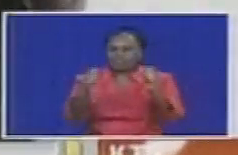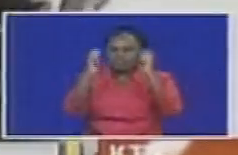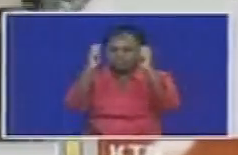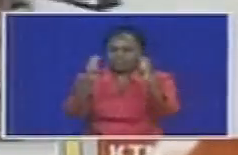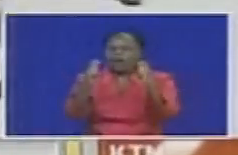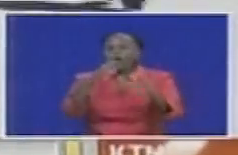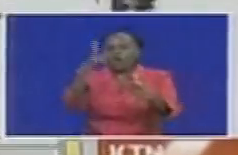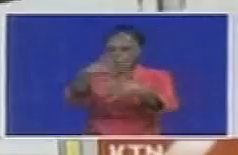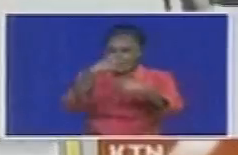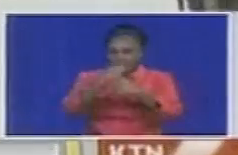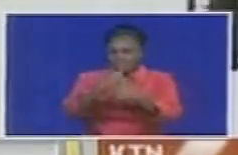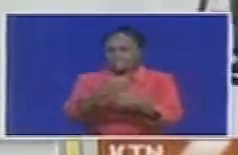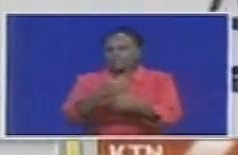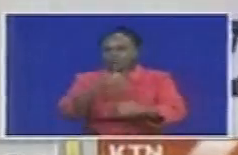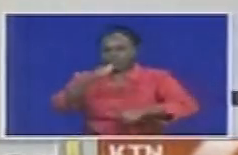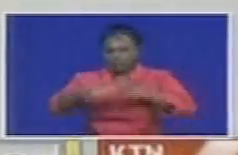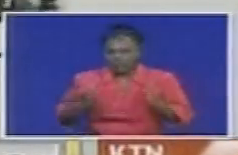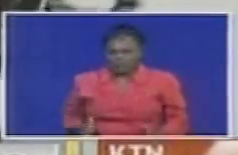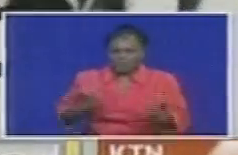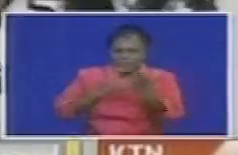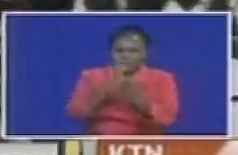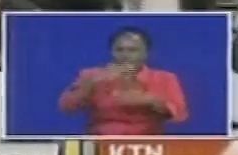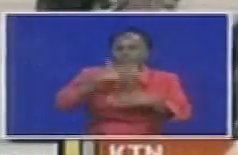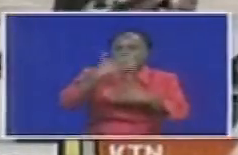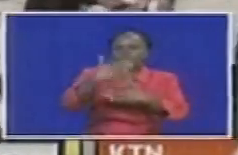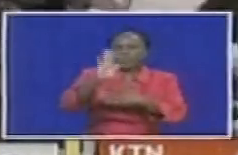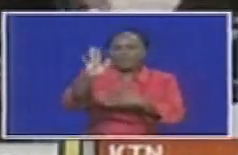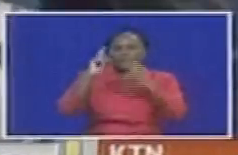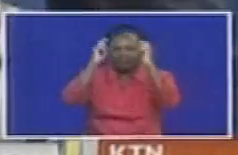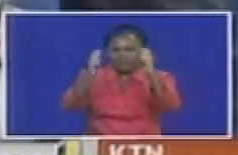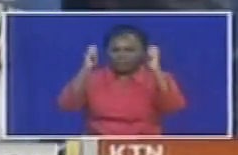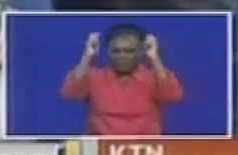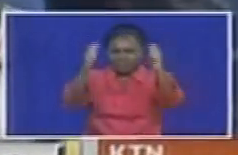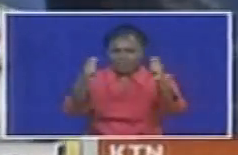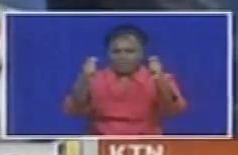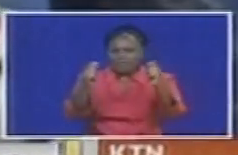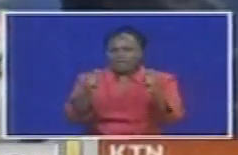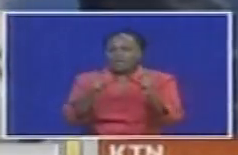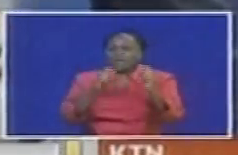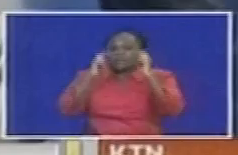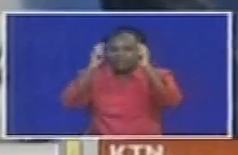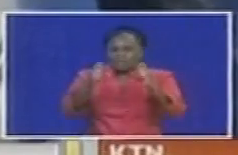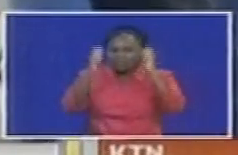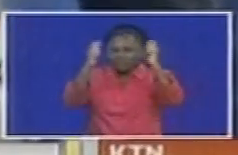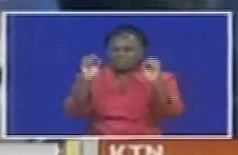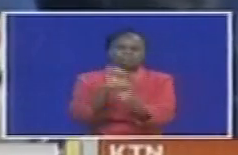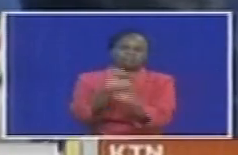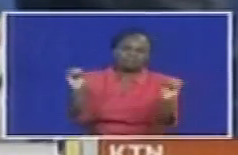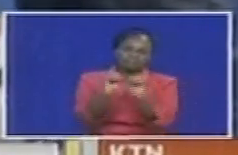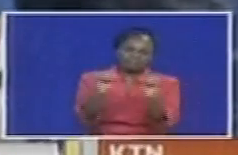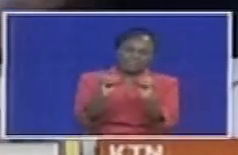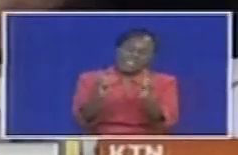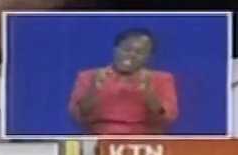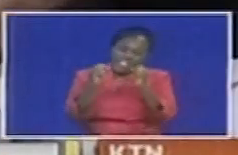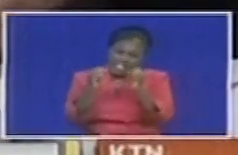kutetea haki pia yakatangaza kufutilia mbali maandamano yaliyotarajiwa. Hakuna demonstration na wale